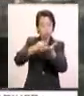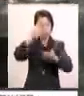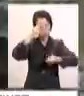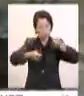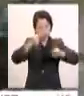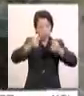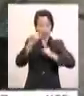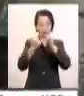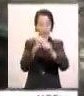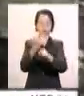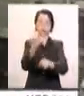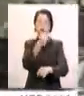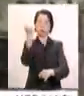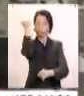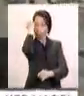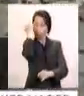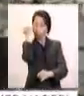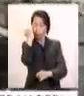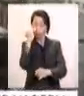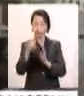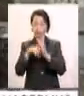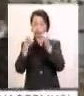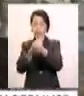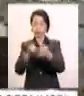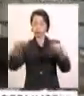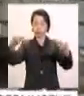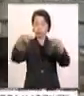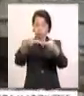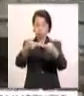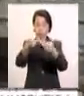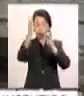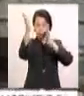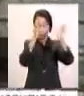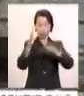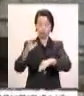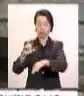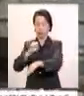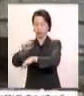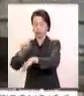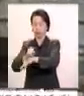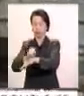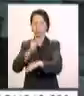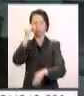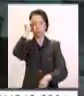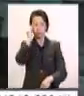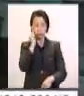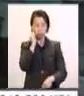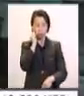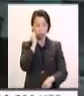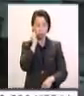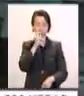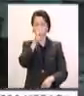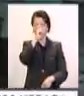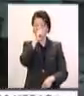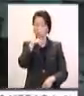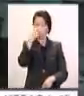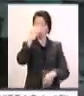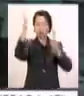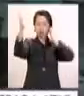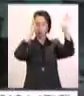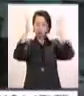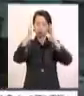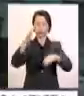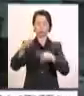timbang tara dan mahkamah. Ketika merujuk kepada hubungan Malaysia-Singapura, Tun Dr. Mahathir menegaskan